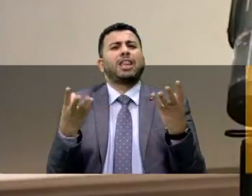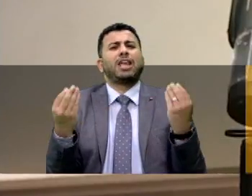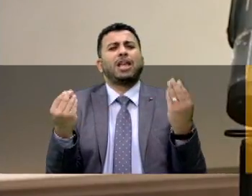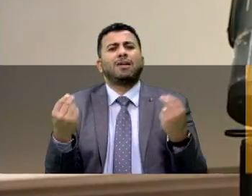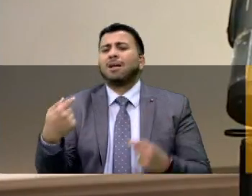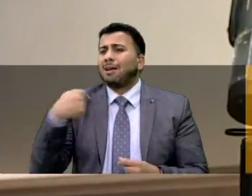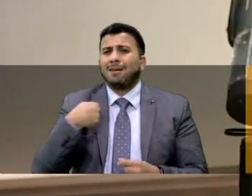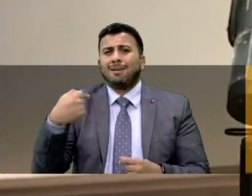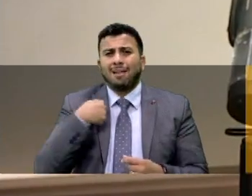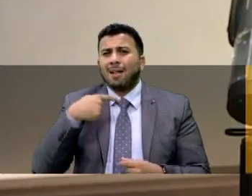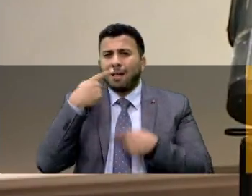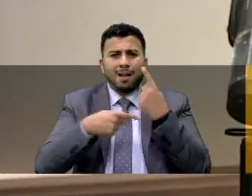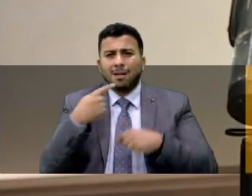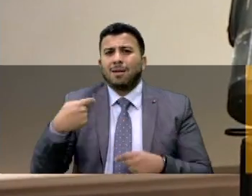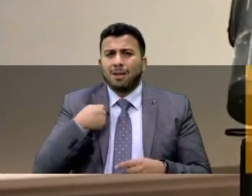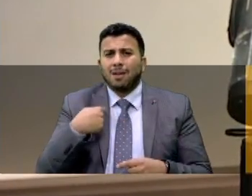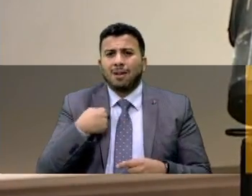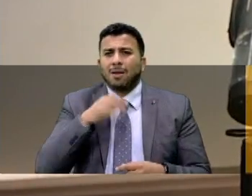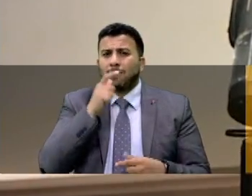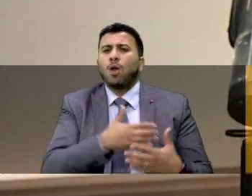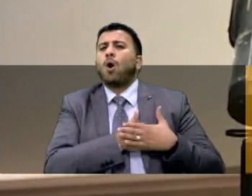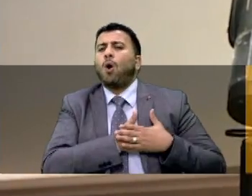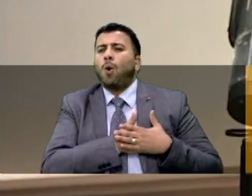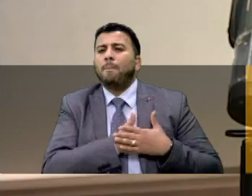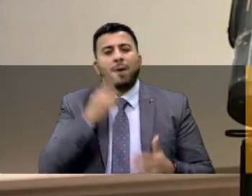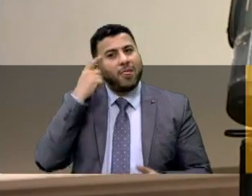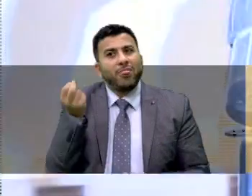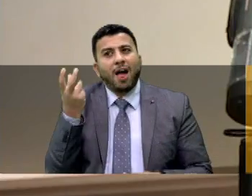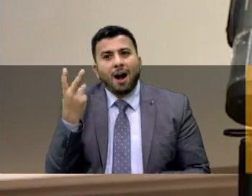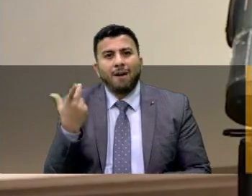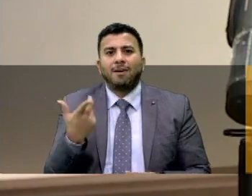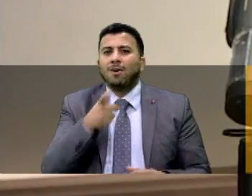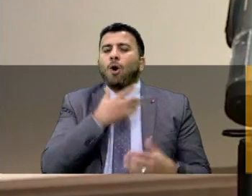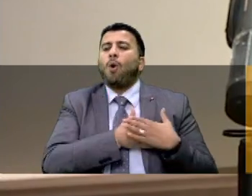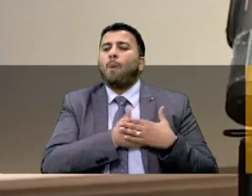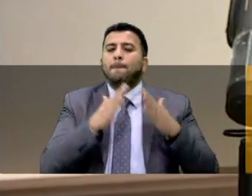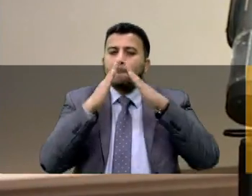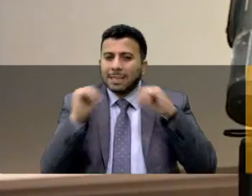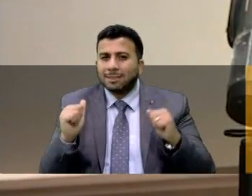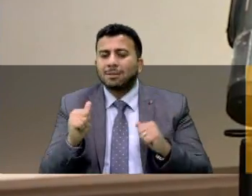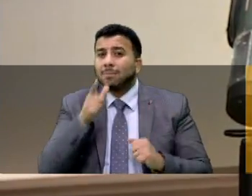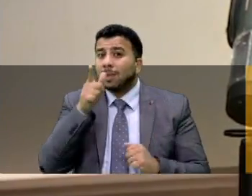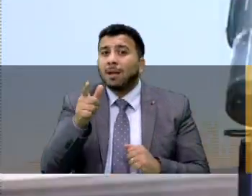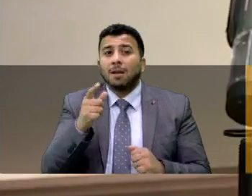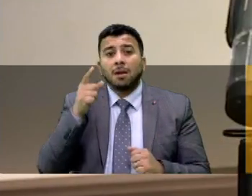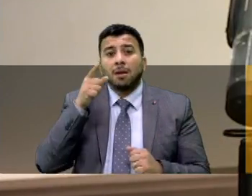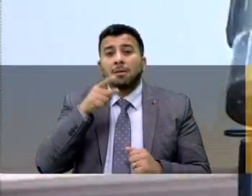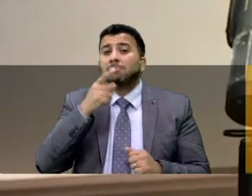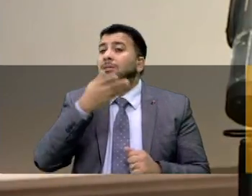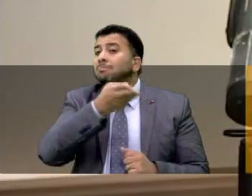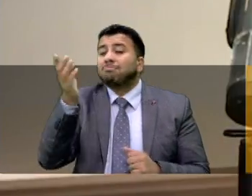عني بطريقة محب للثقافة، محب للعلم، محب لمصر، بس ما حدش